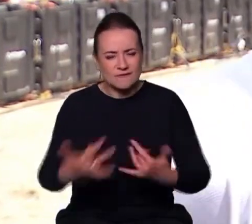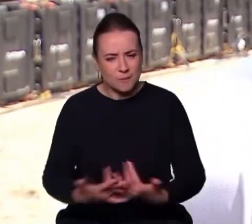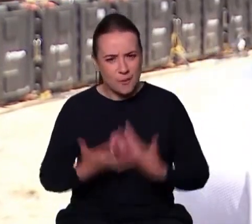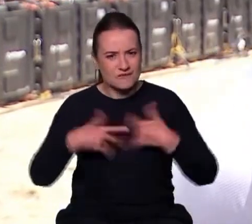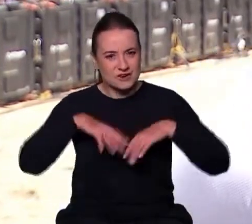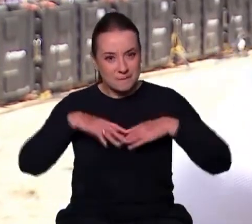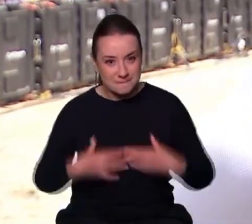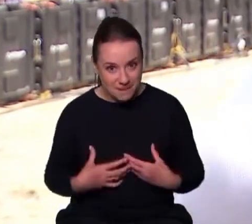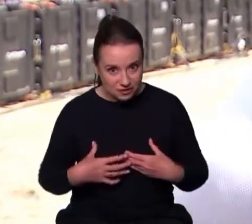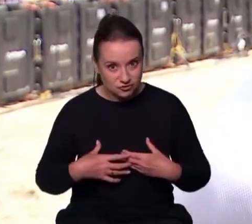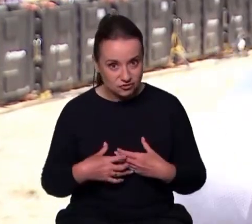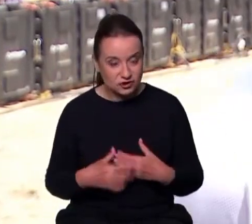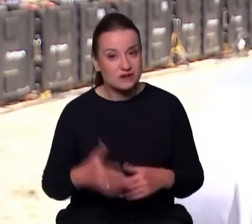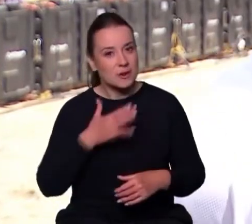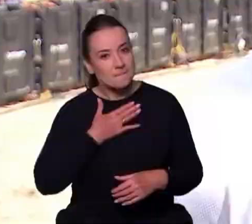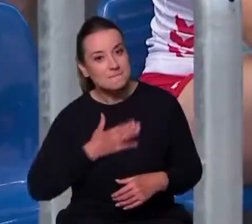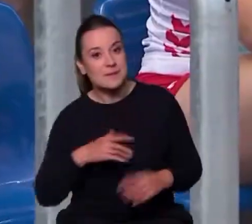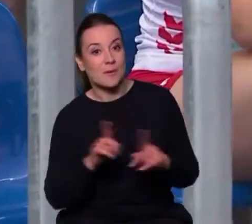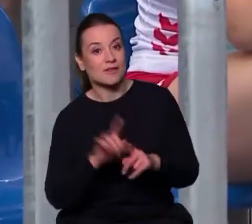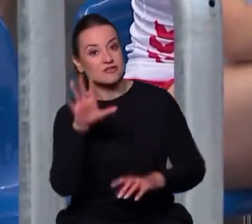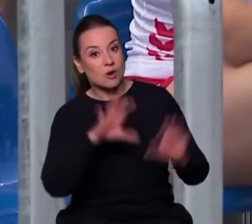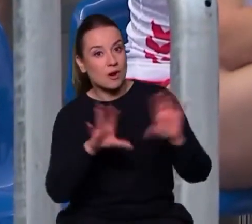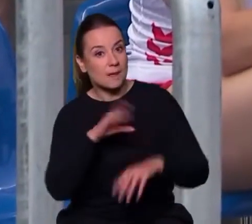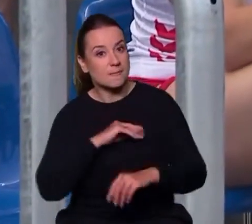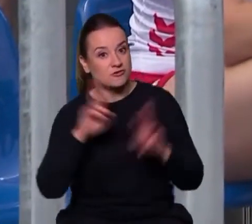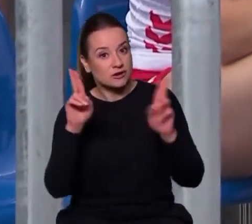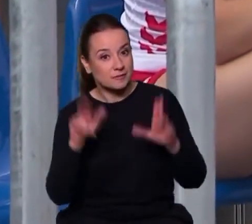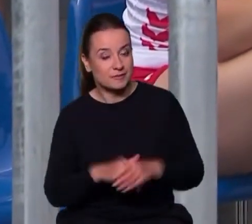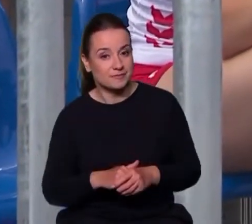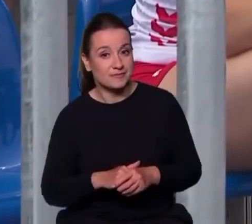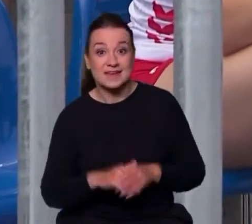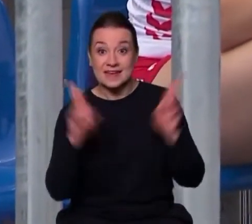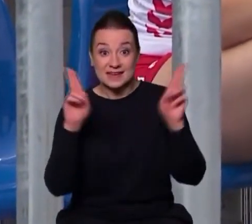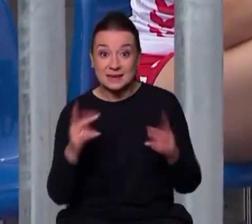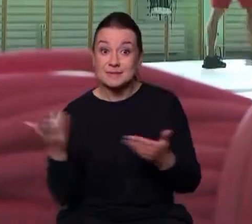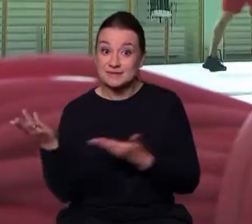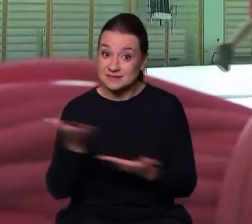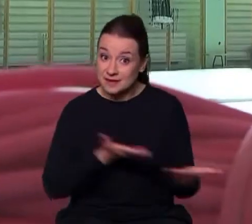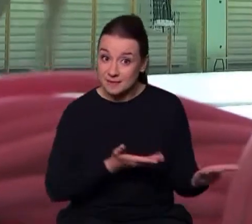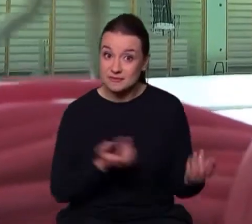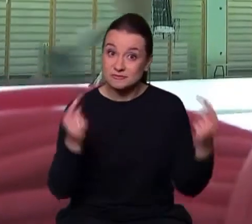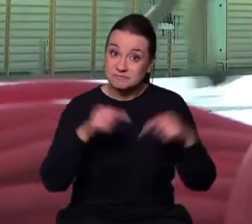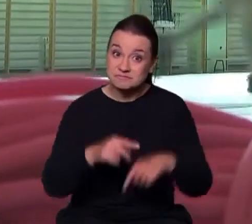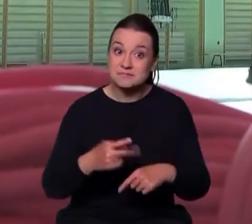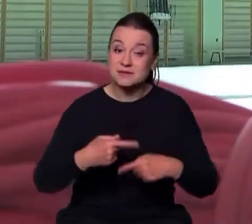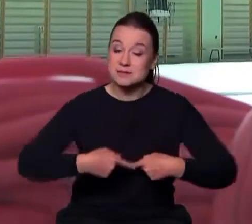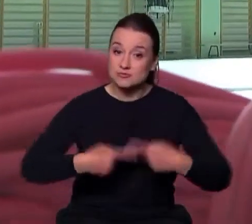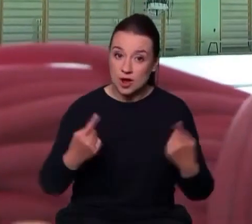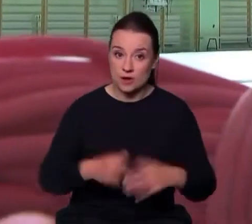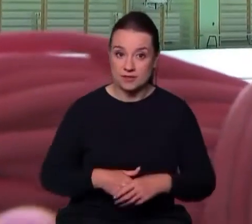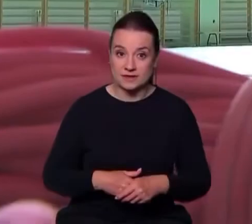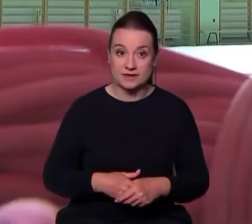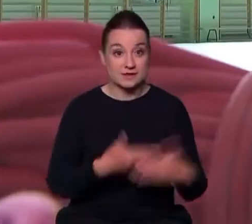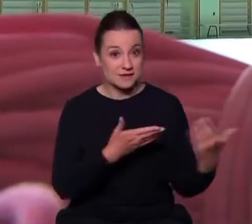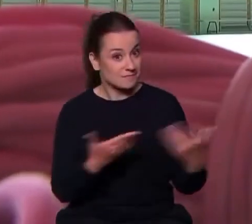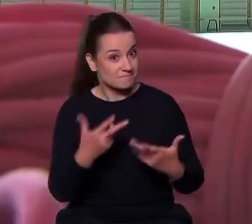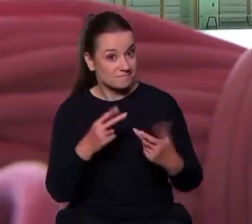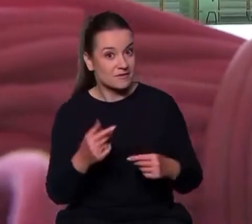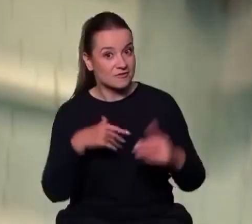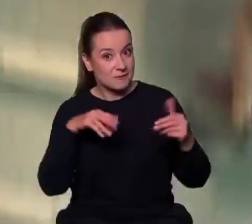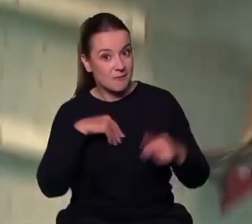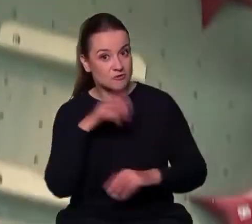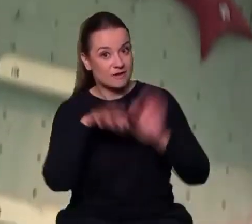że miła do oglądania dla kibica. Kibiców zachęcamy do przyjścia i przekonania się na własnej skórze. Zachęcać nie trzeba, by pojawić się na